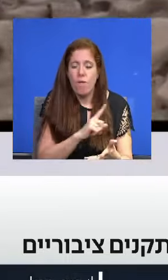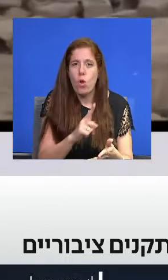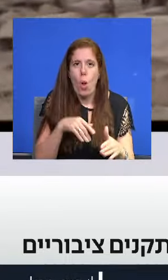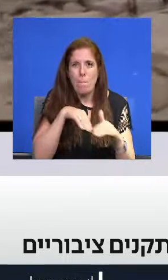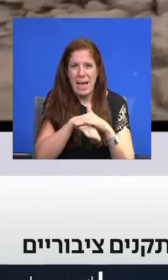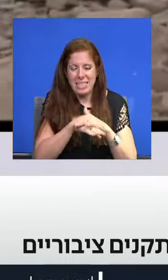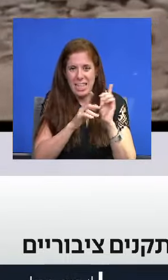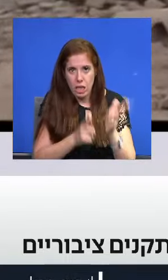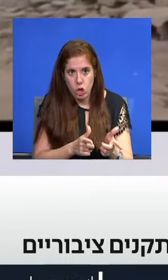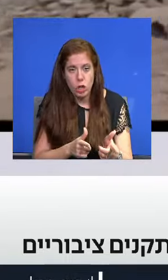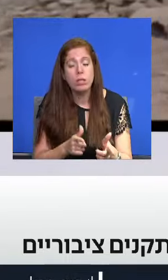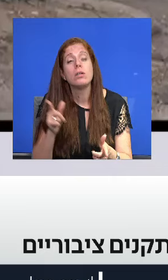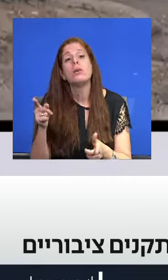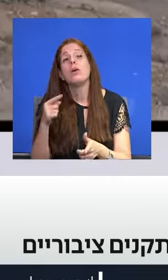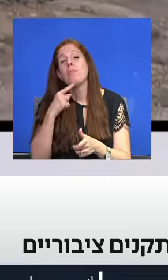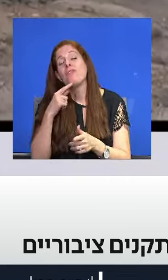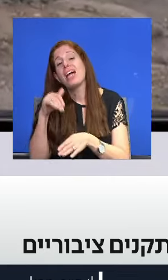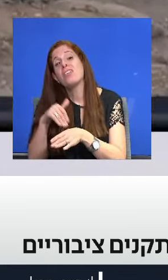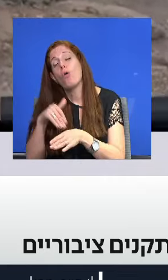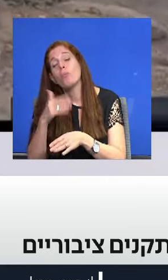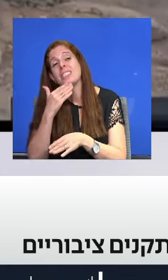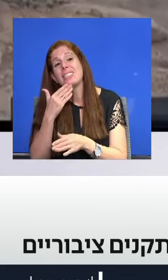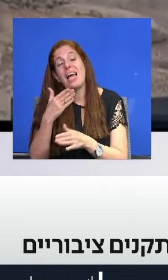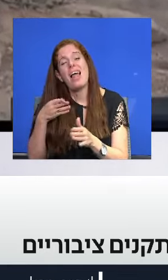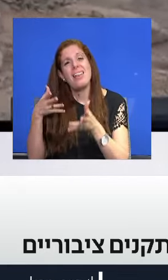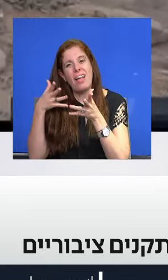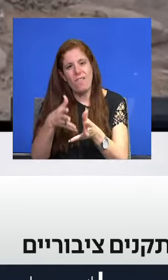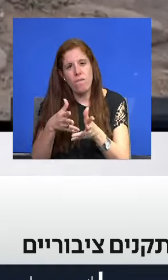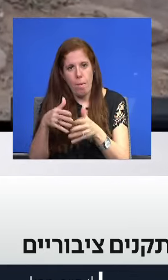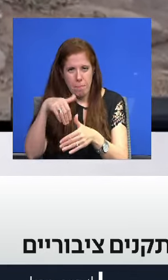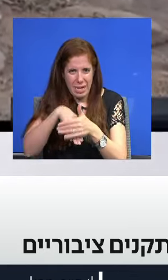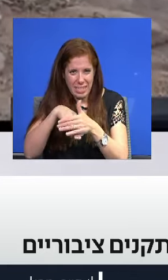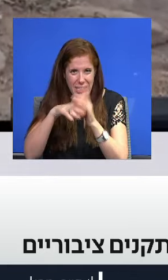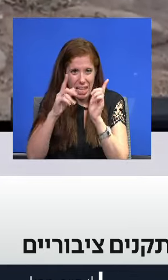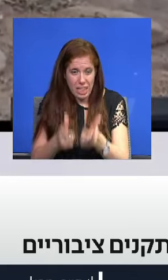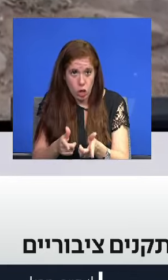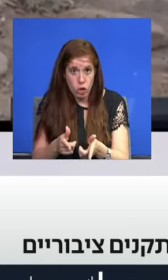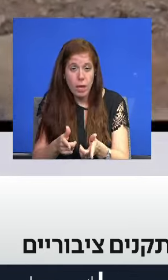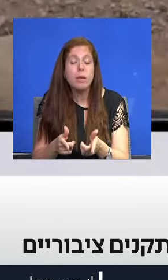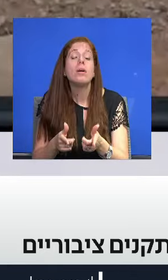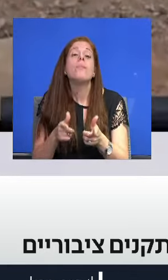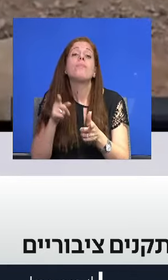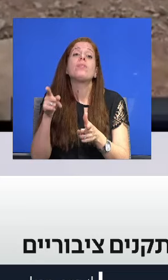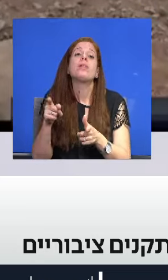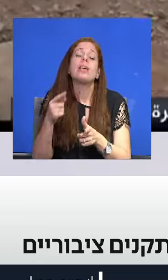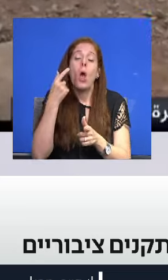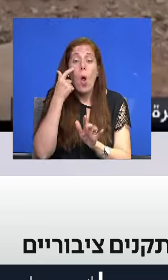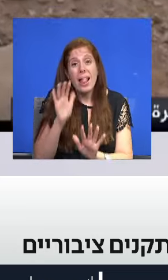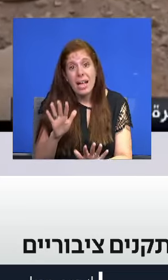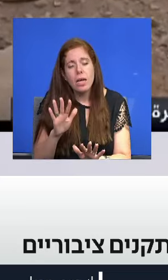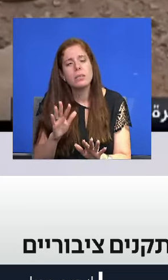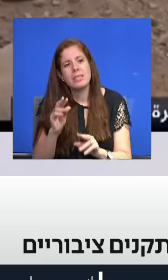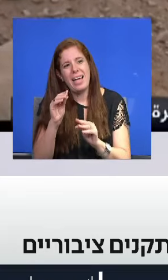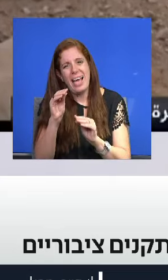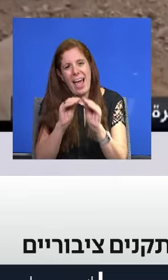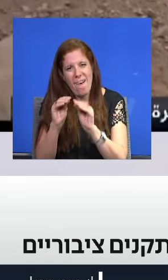הדיווחים, ישראל תקפה נשק איראני שכבר חצה את הגבול מאיראק לסוריה, הוכנס למחסנים ואז הוא הותקף. ככל הנראה מדובר ברכיבים של